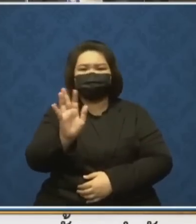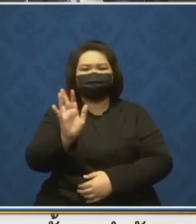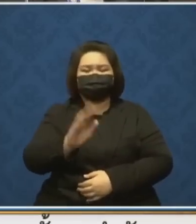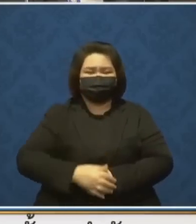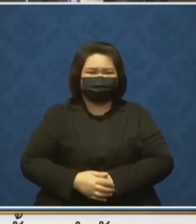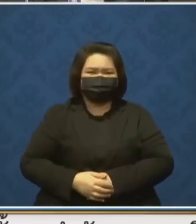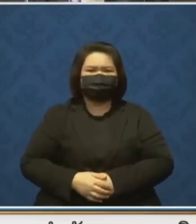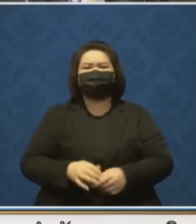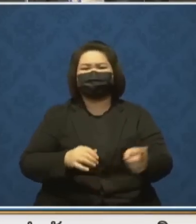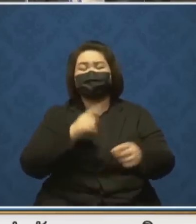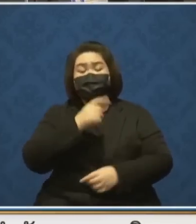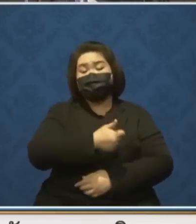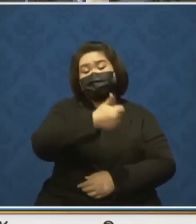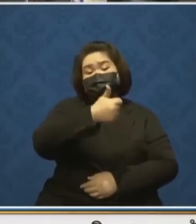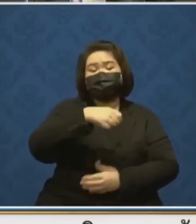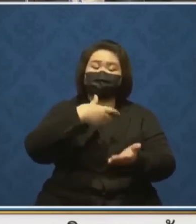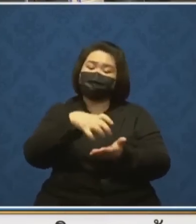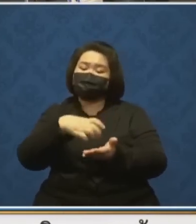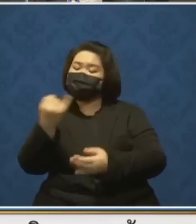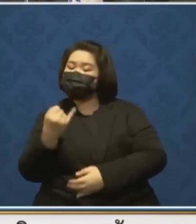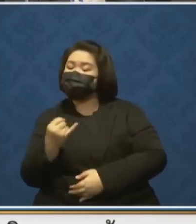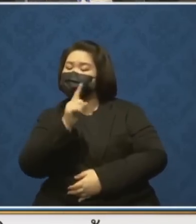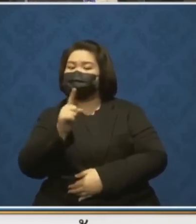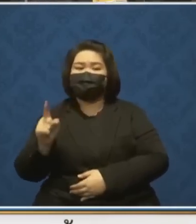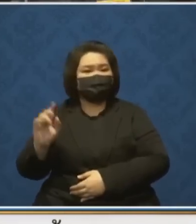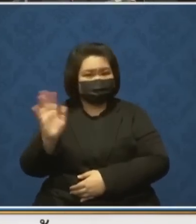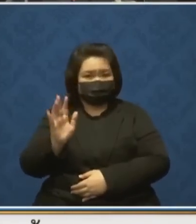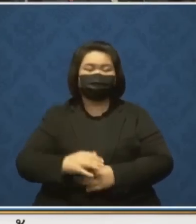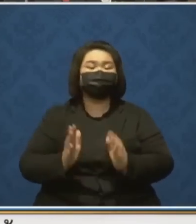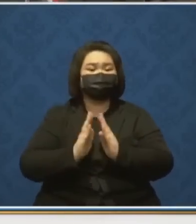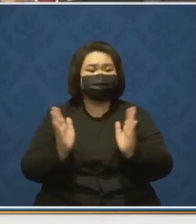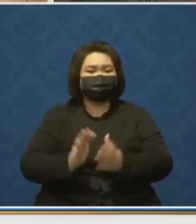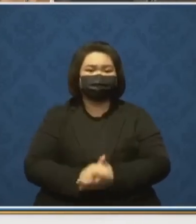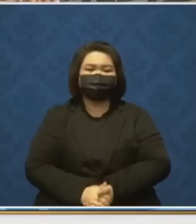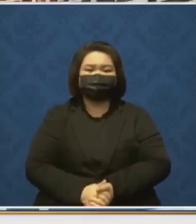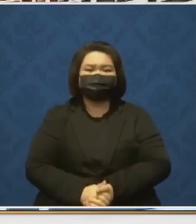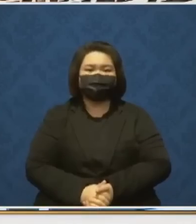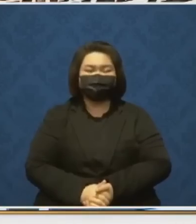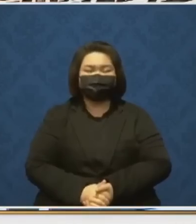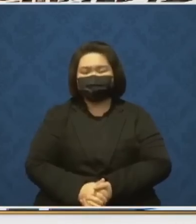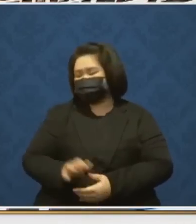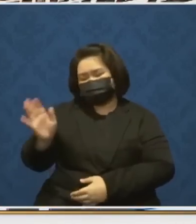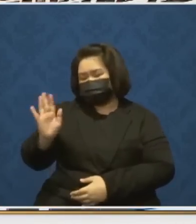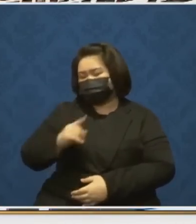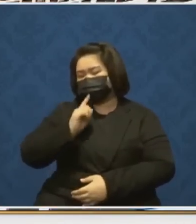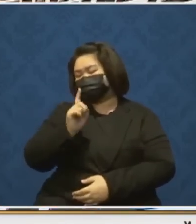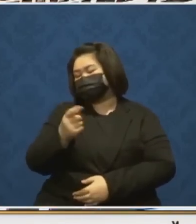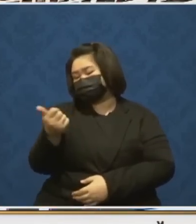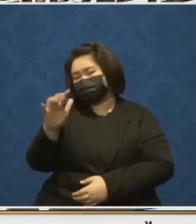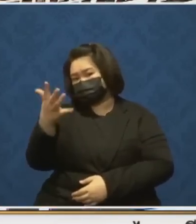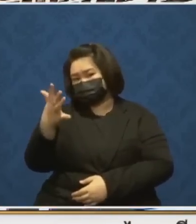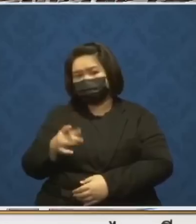ท่านเป็นอยนี้เอาดีใส่ตัวเอาชั่วใ่คนอื่นเธอกระทานครัข Lal commodityครัครั ผมไม่ได้เอาช่ agility ไ้ไครเหครัไถ